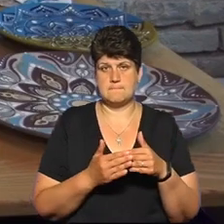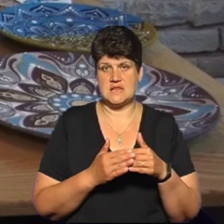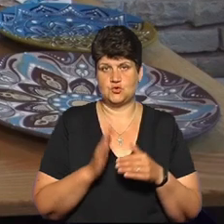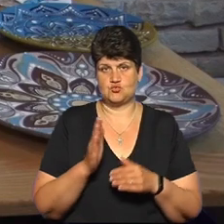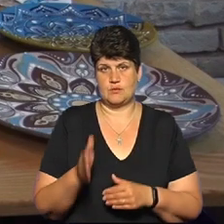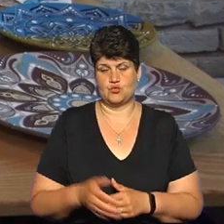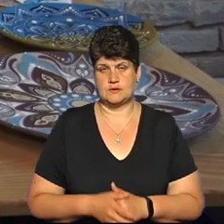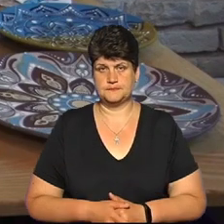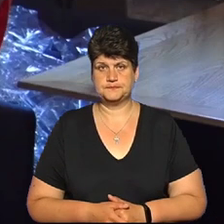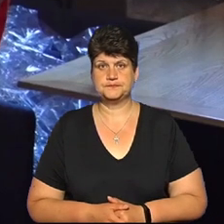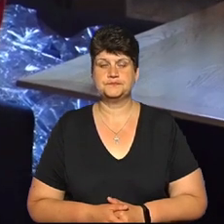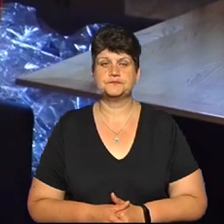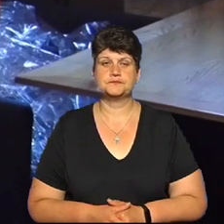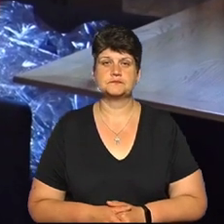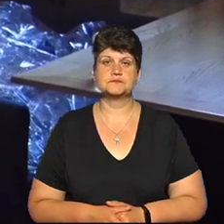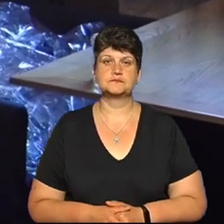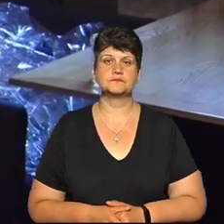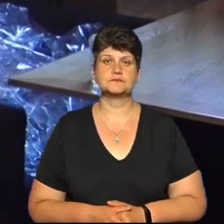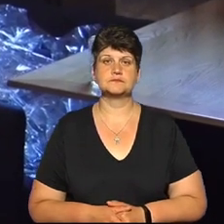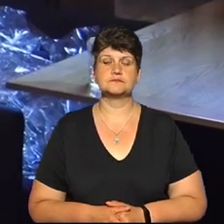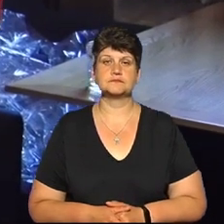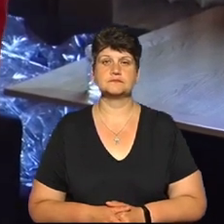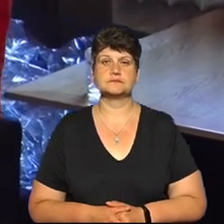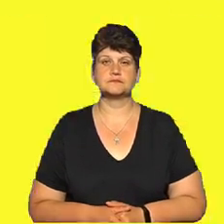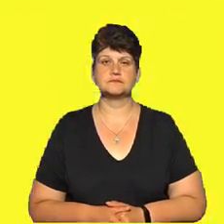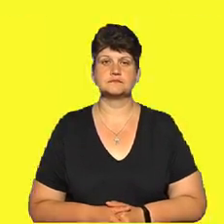Лобур, Андрій Рабада. Новини на Суспільному. Тернопіль.